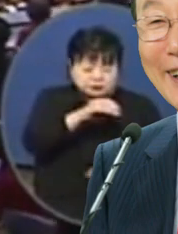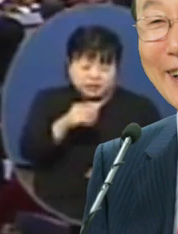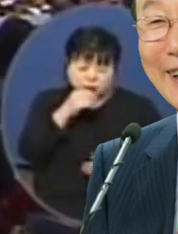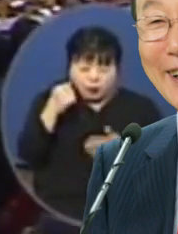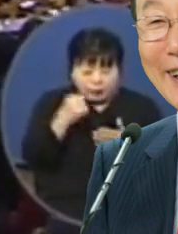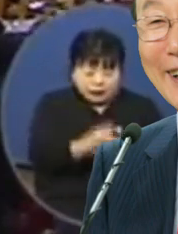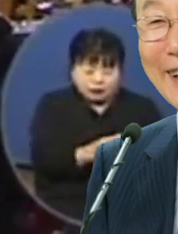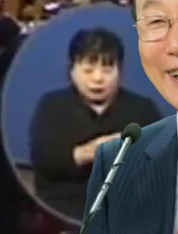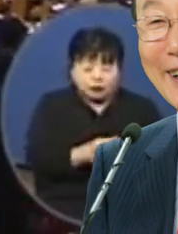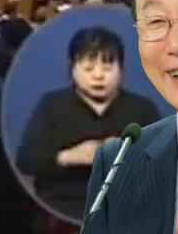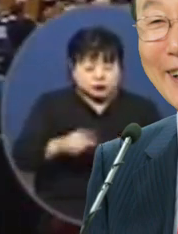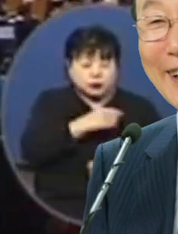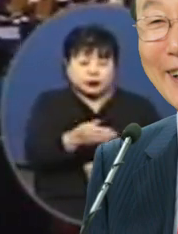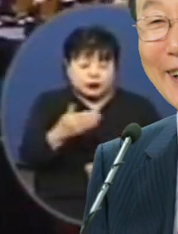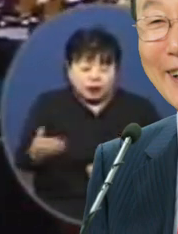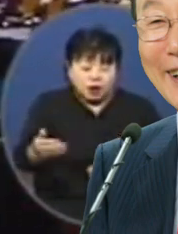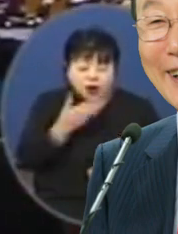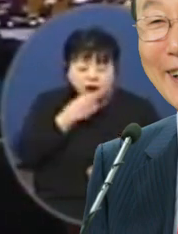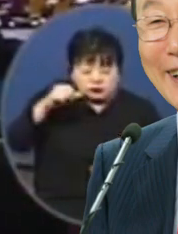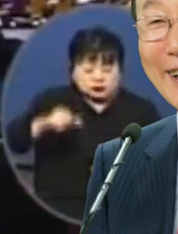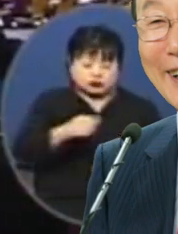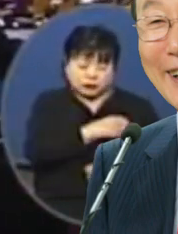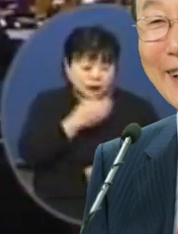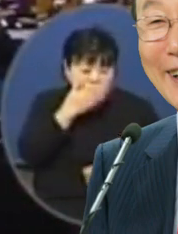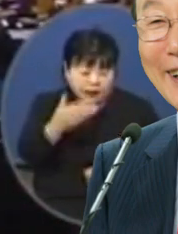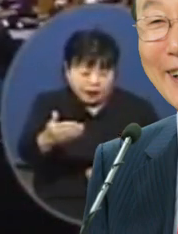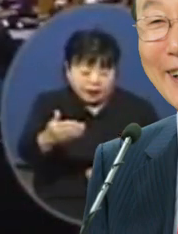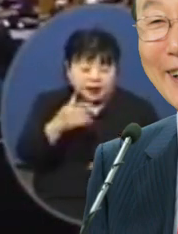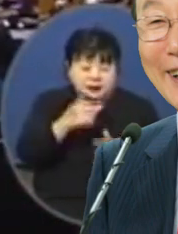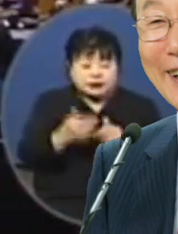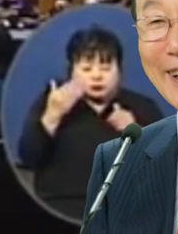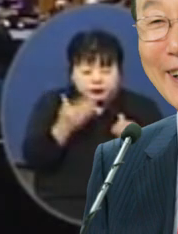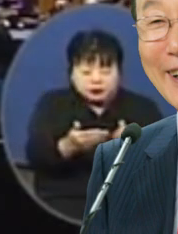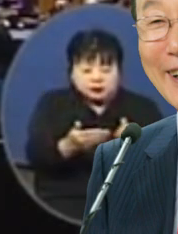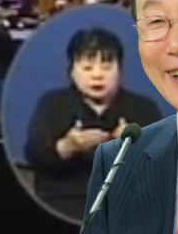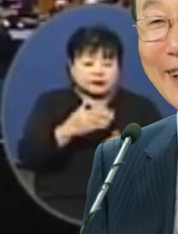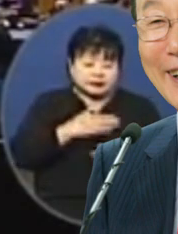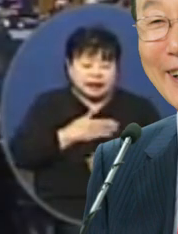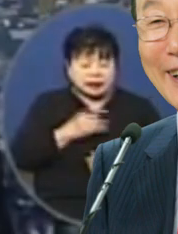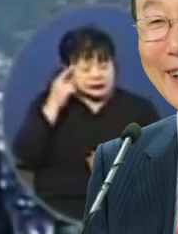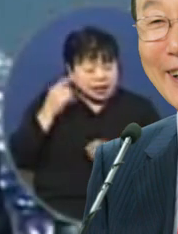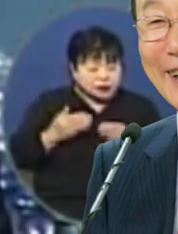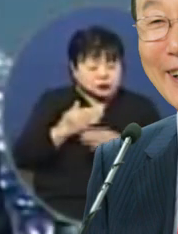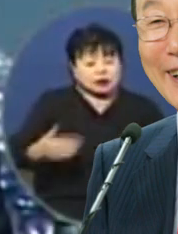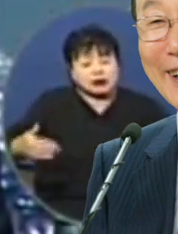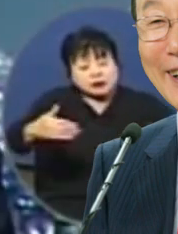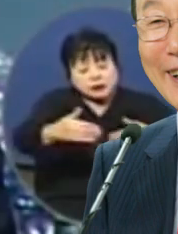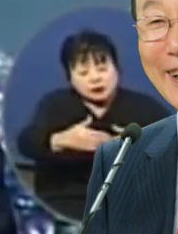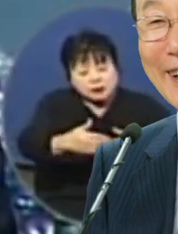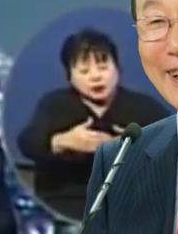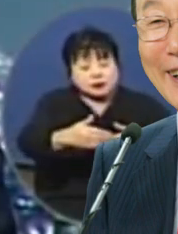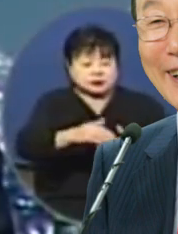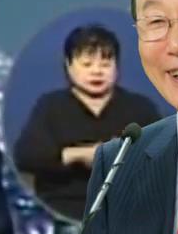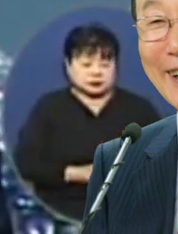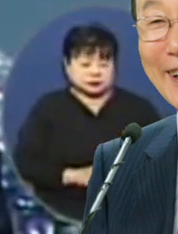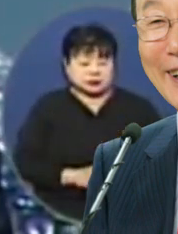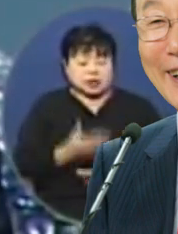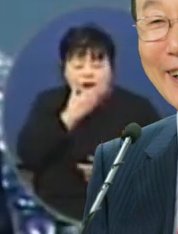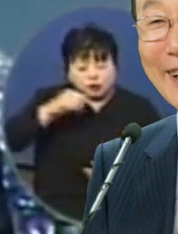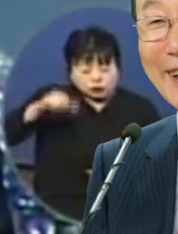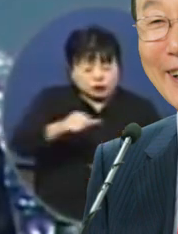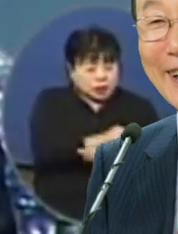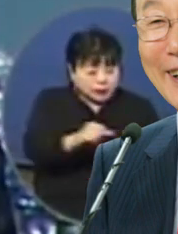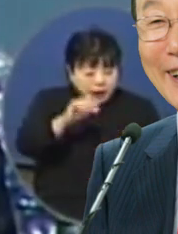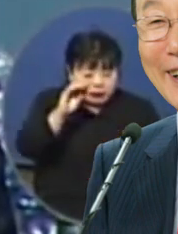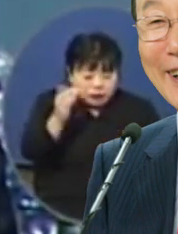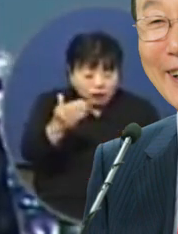박혀서 몸짓고 피 흘려 저주를 감당했으므로 예수님을 내가 상상 속에 끌어안으면 저주에서